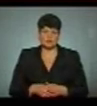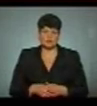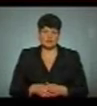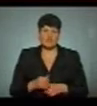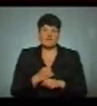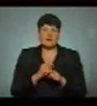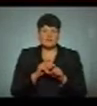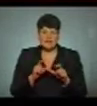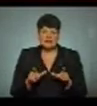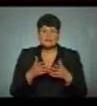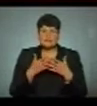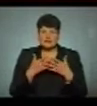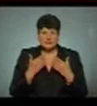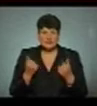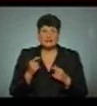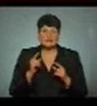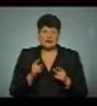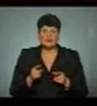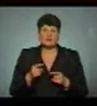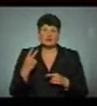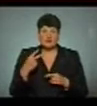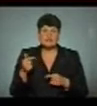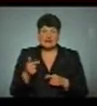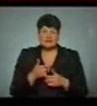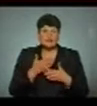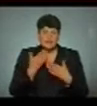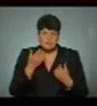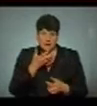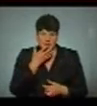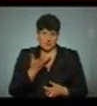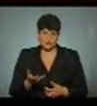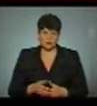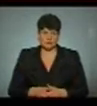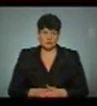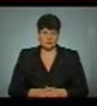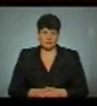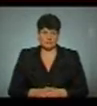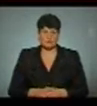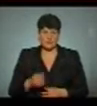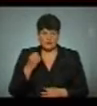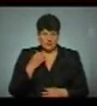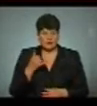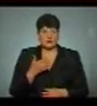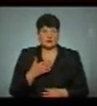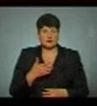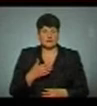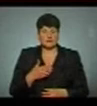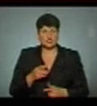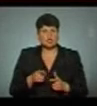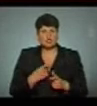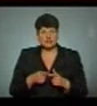Нема навіть по 18, по 20 гривень теж нема аптеках масок. Ми вам дякуємо за телефонний дзвіночок. Ну, власне,